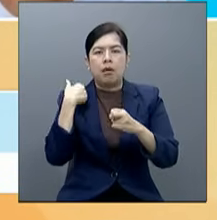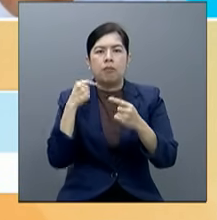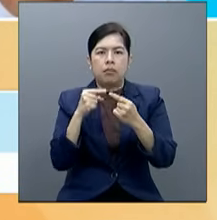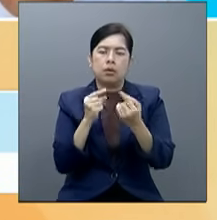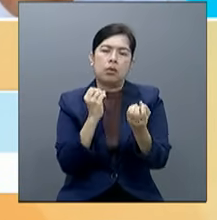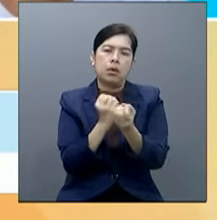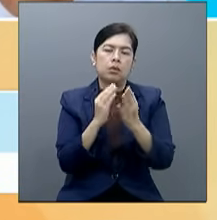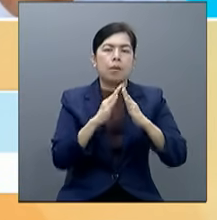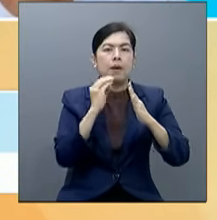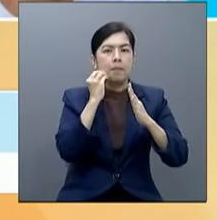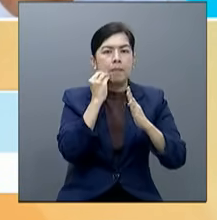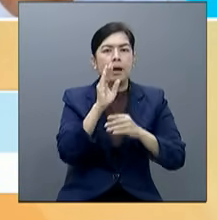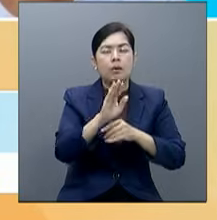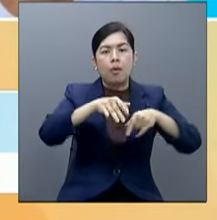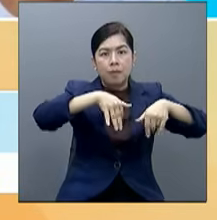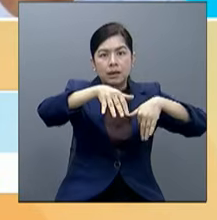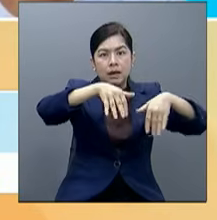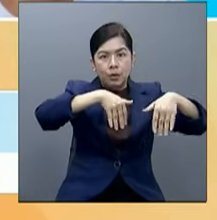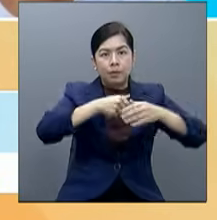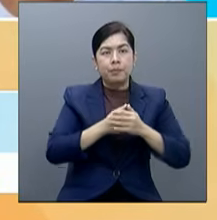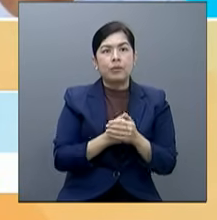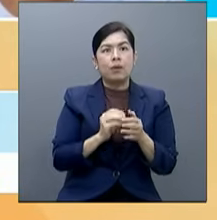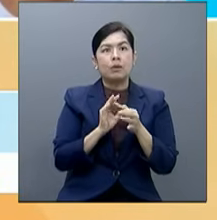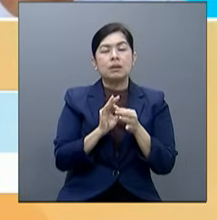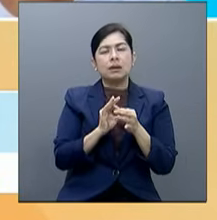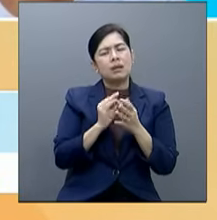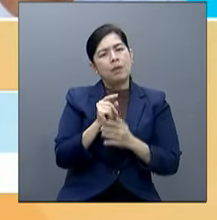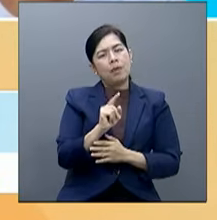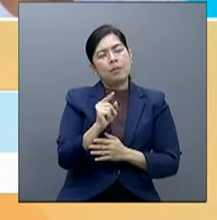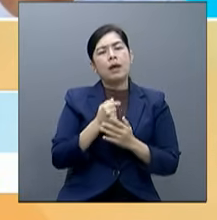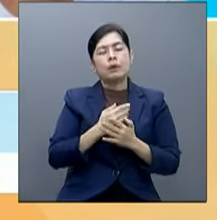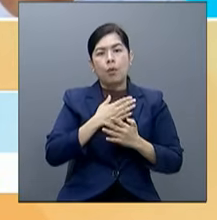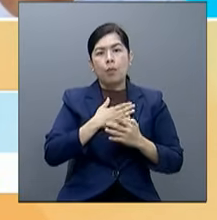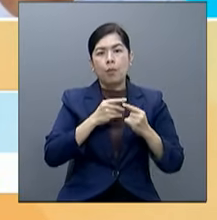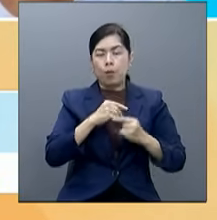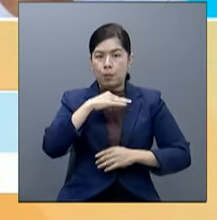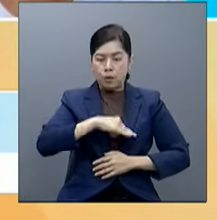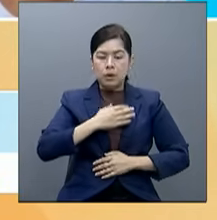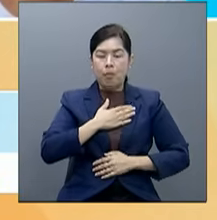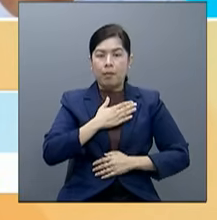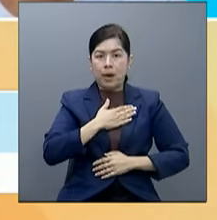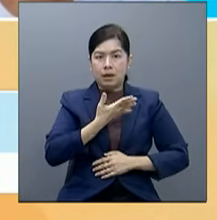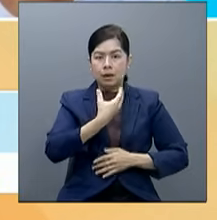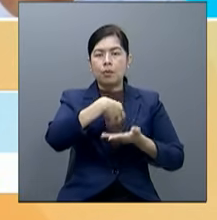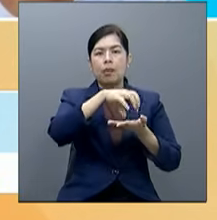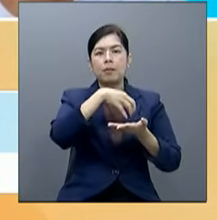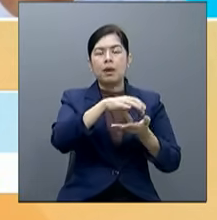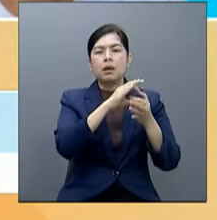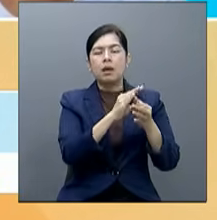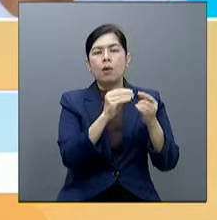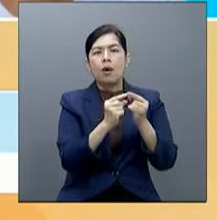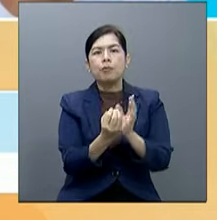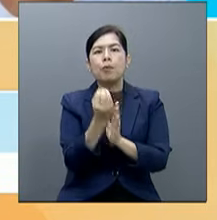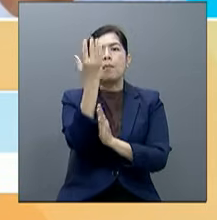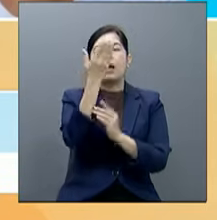ครับมันไม่ได้เกี่ยวกับผมอันนี้คือส่วนตัวผมนะครับมันอาจจะไม่ได้เกี่ยวกับในเรื่องของการทำไรป่าอย่างเดียวครับมันจะเป็นภัยธรรมช